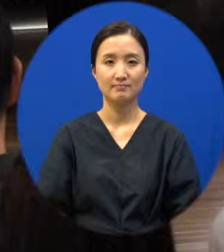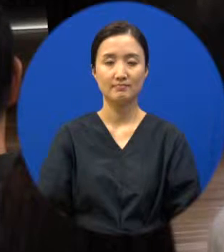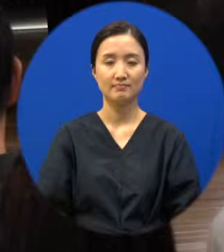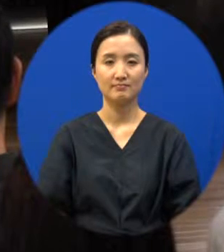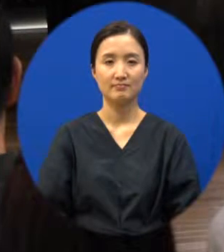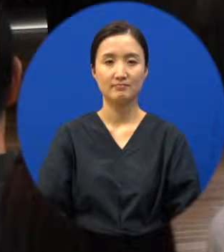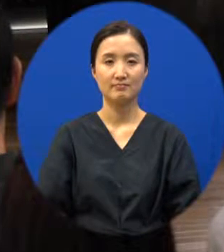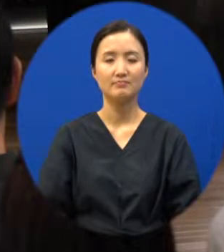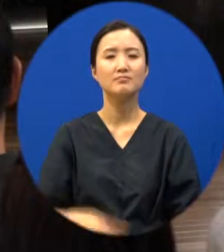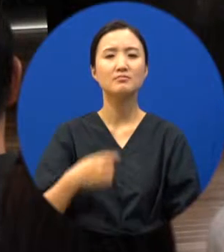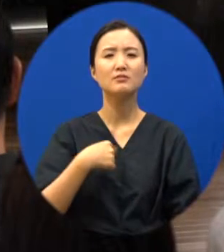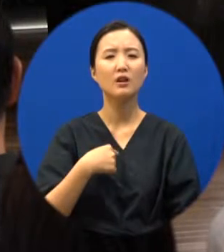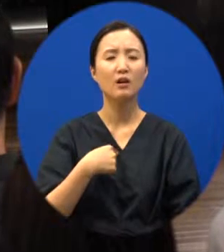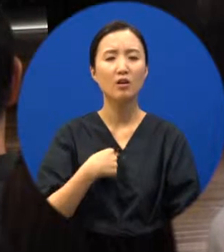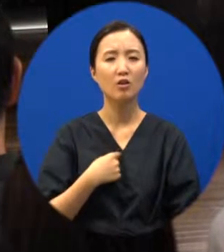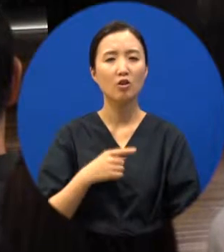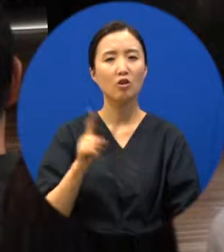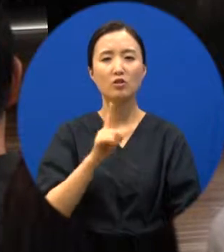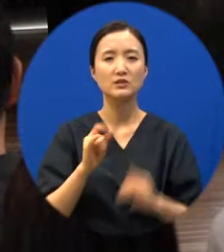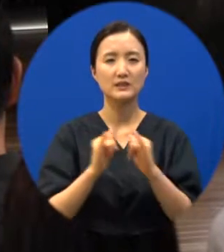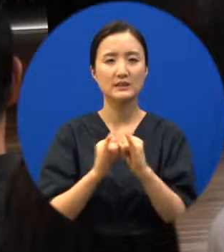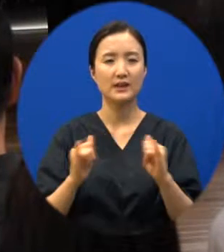나는 어떤 사람으로 기억되고 싶은가?